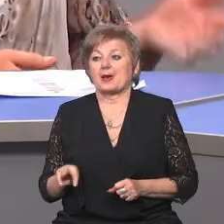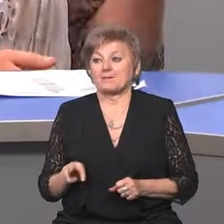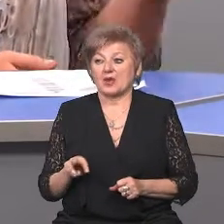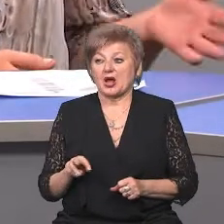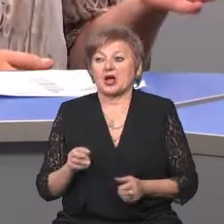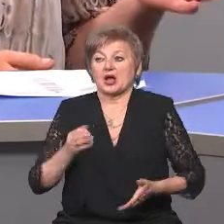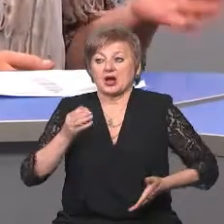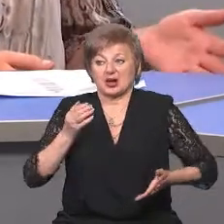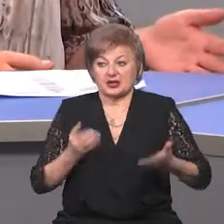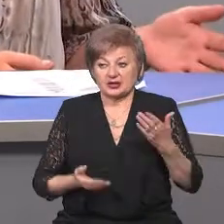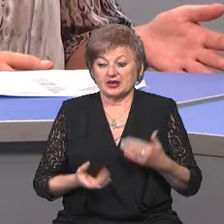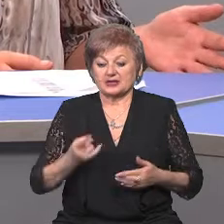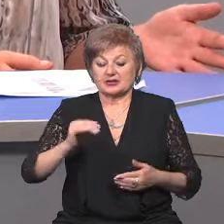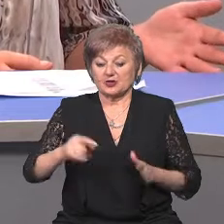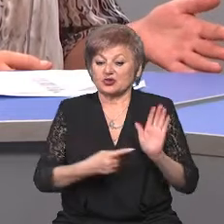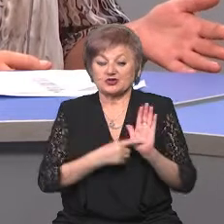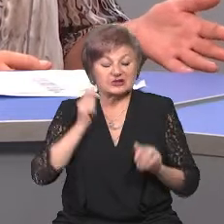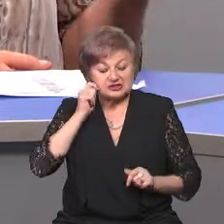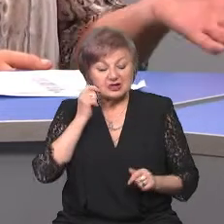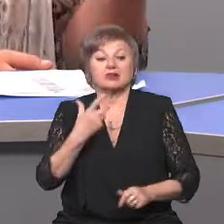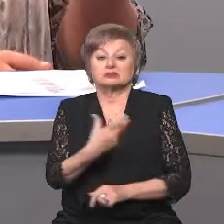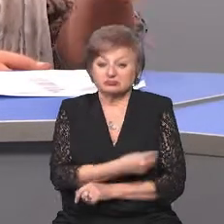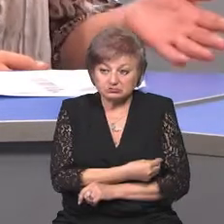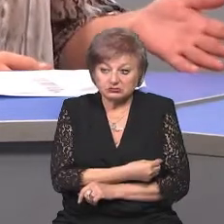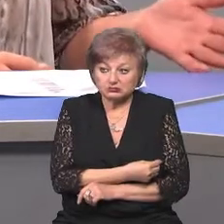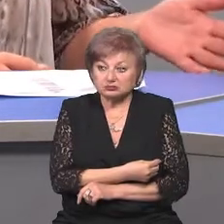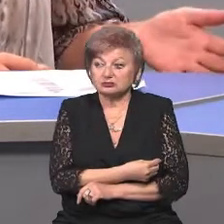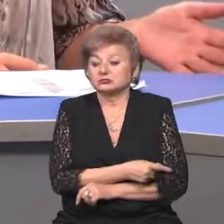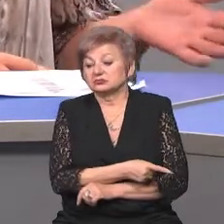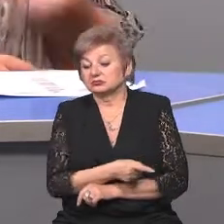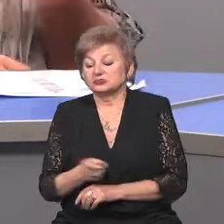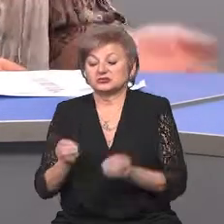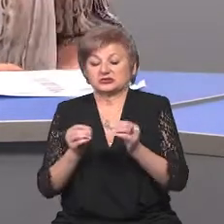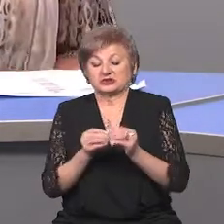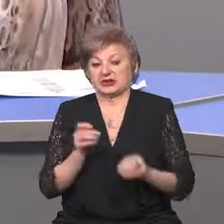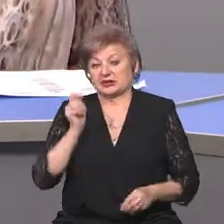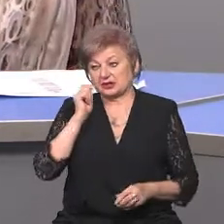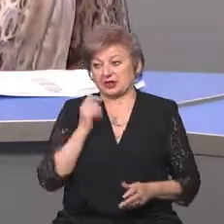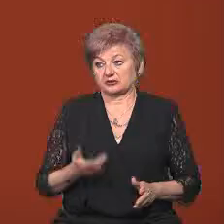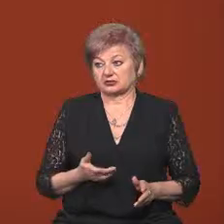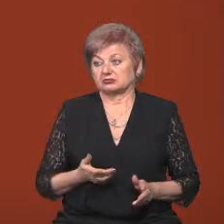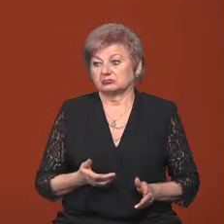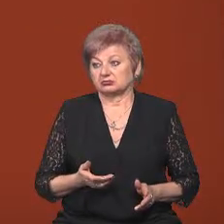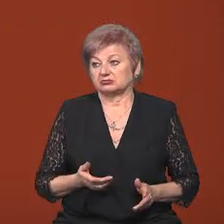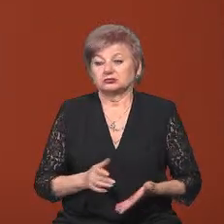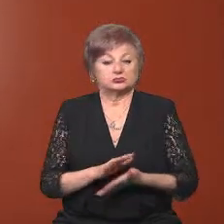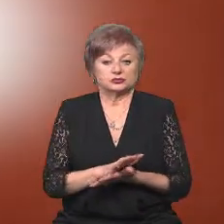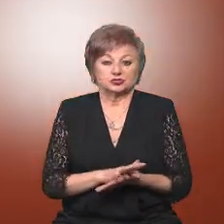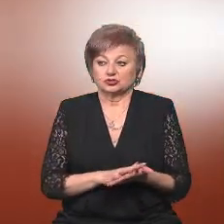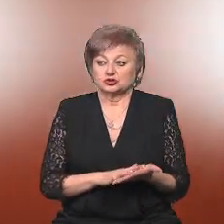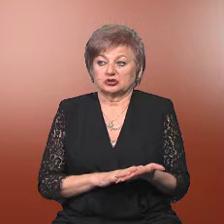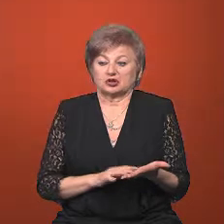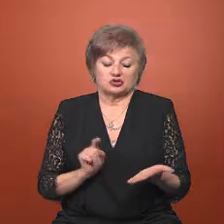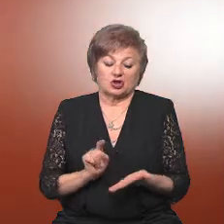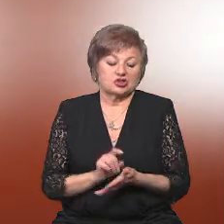Тобто, якщо вона в 6 років отримала щеплення, ну, 6 до 7 фактично цей рік, то далі